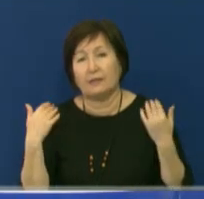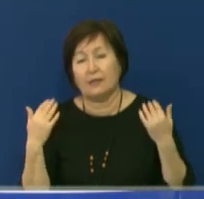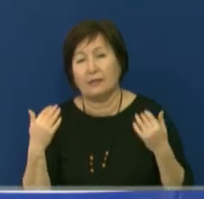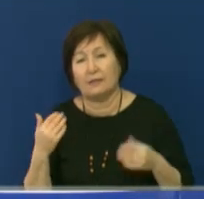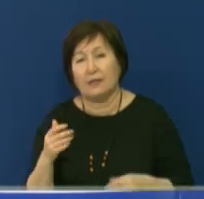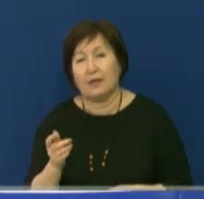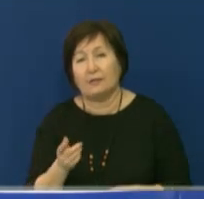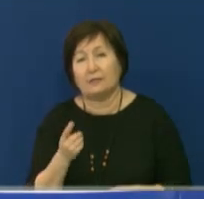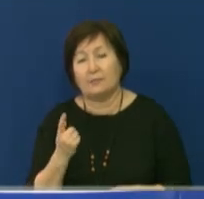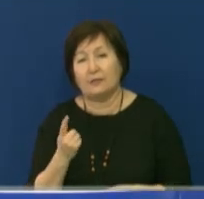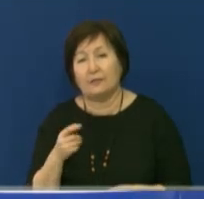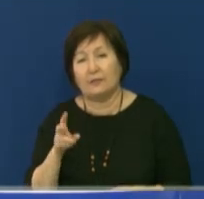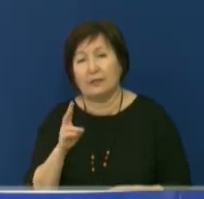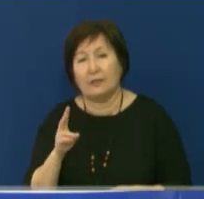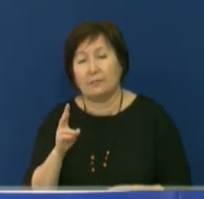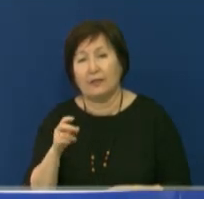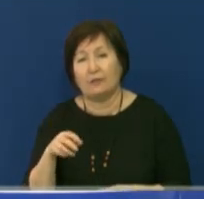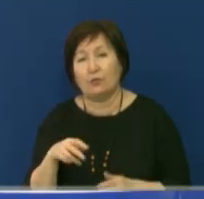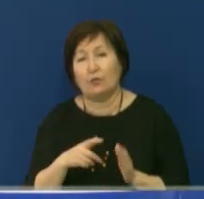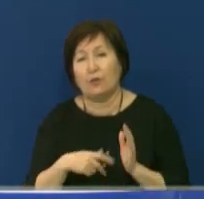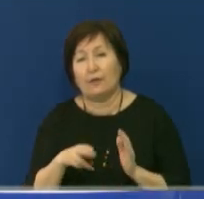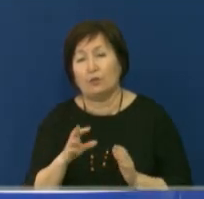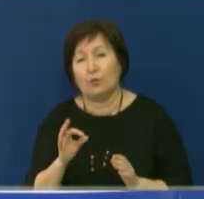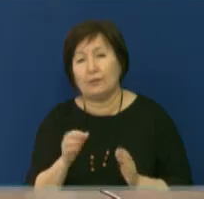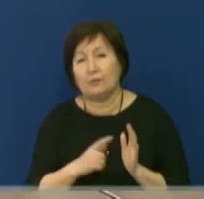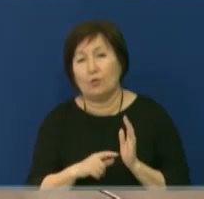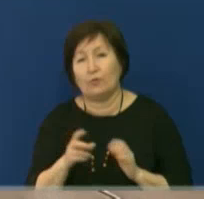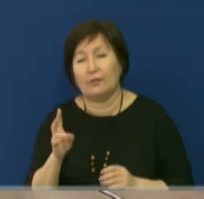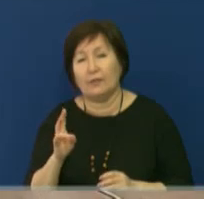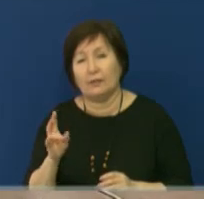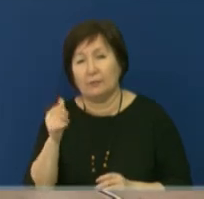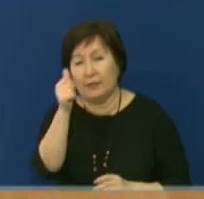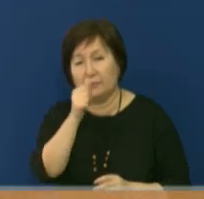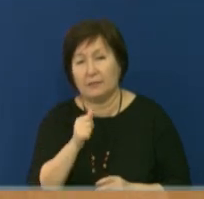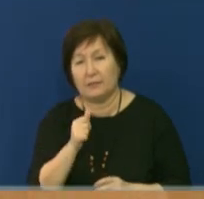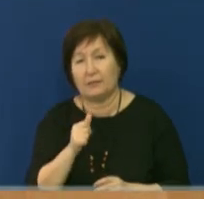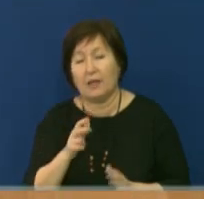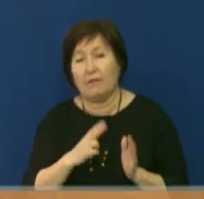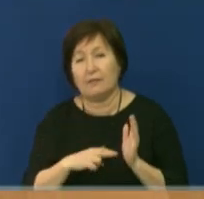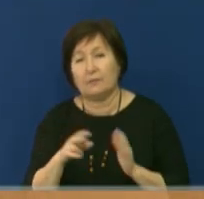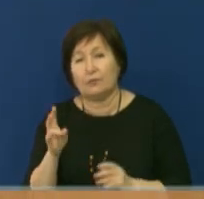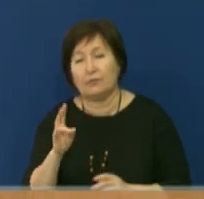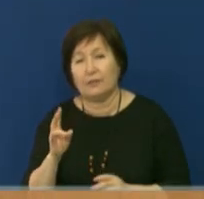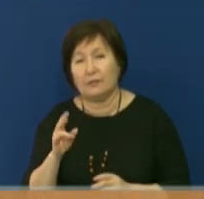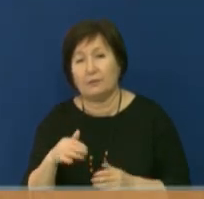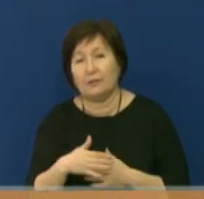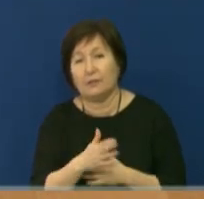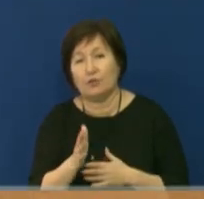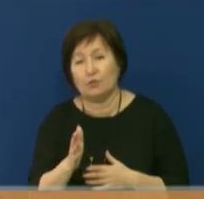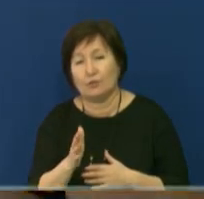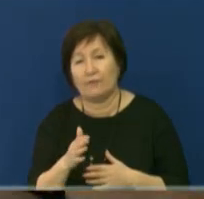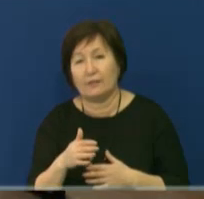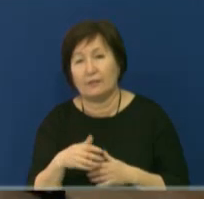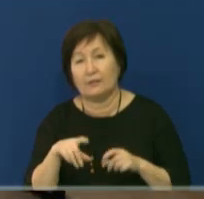қарашадан басталып, 7-ші қарашаға дейін жалғасады. 2-ші 90-да білім алушылар 8-ші қараша күні дәстүрлі форматта бастайды.